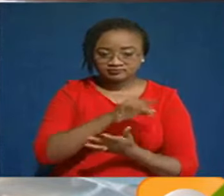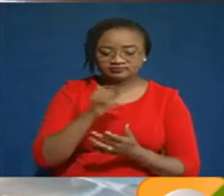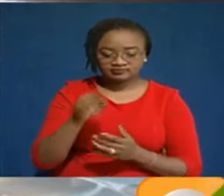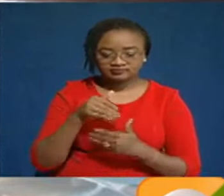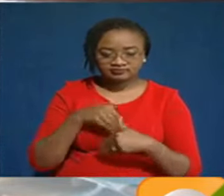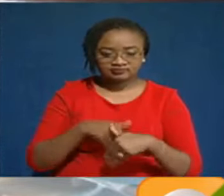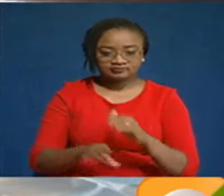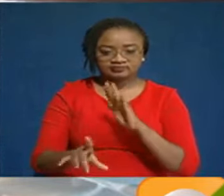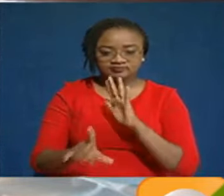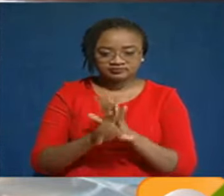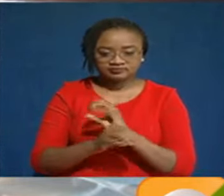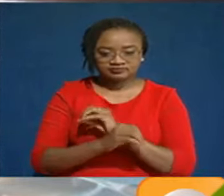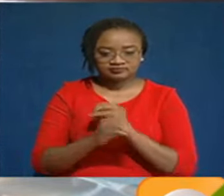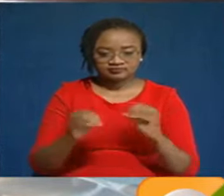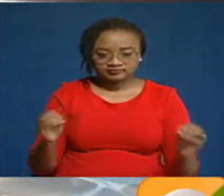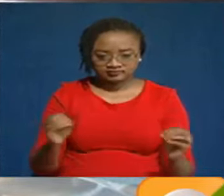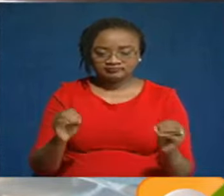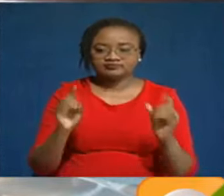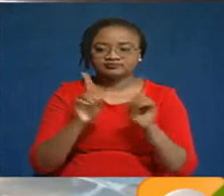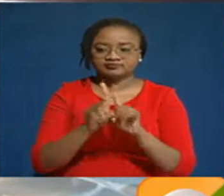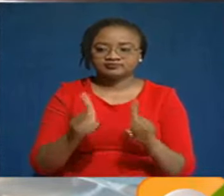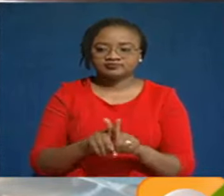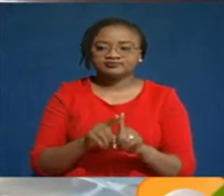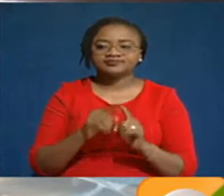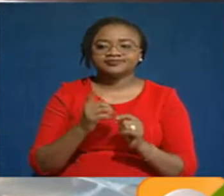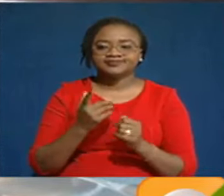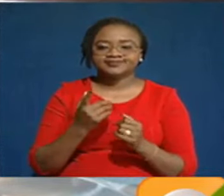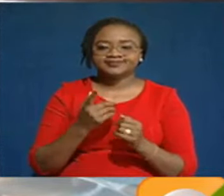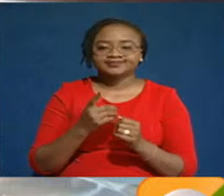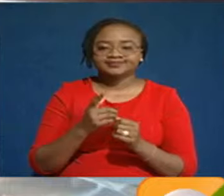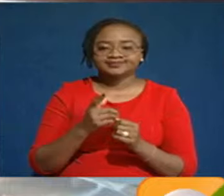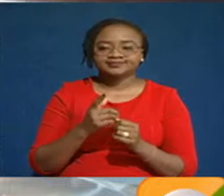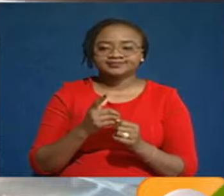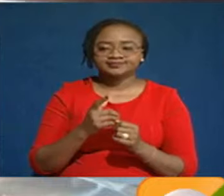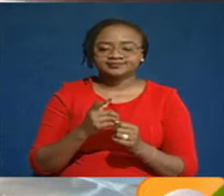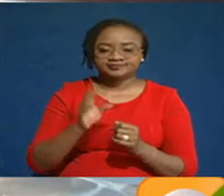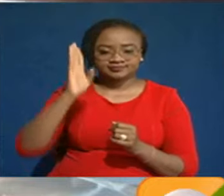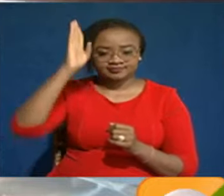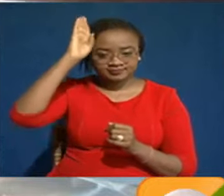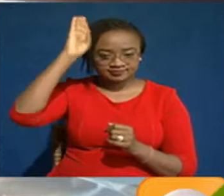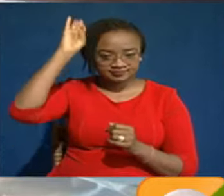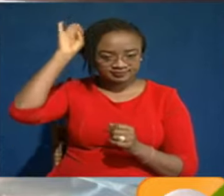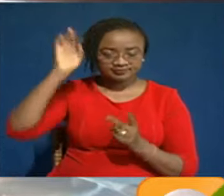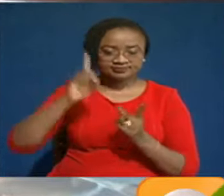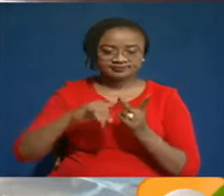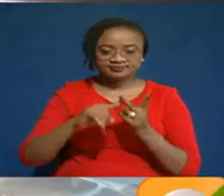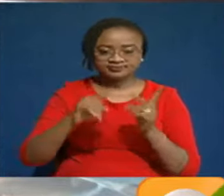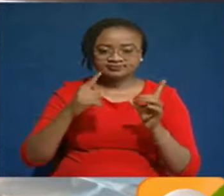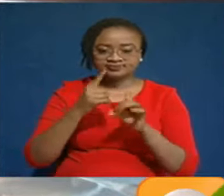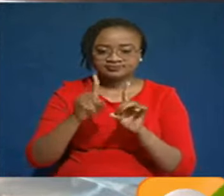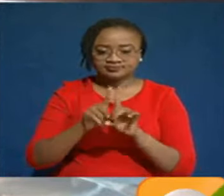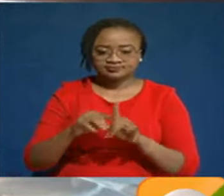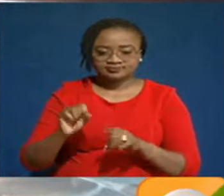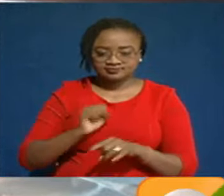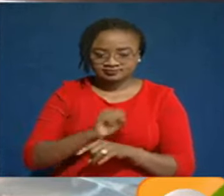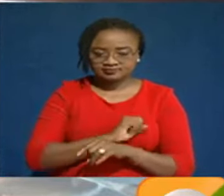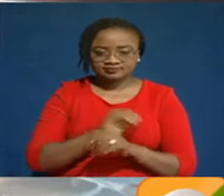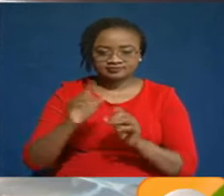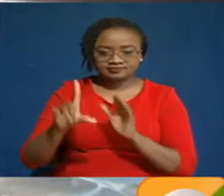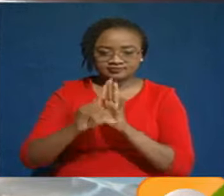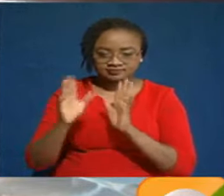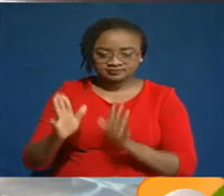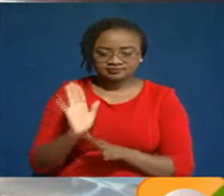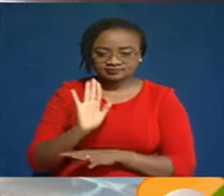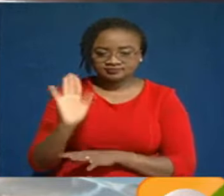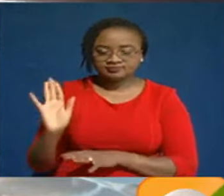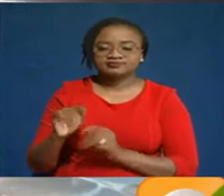haikufanywa ipasavyo. Na mawakili wa mwanasheria mkuu, bunge la taifa na lile la Senate wakisema bunge lilifuata sheria zote